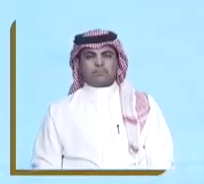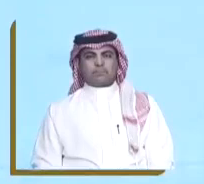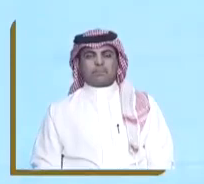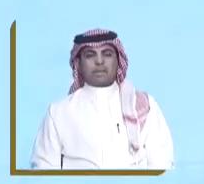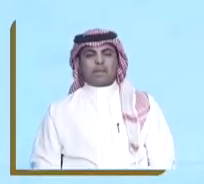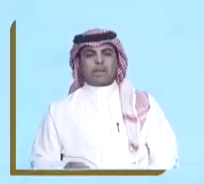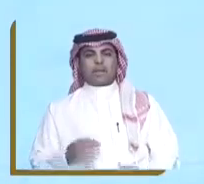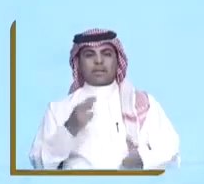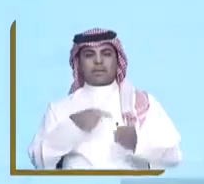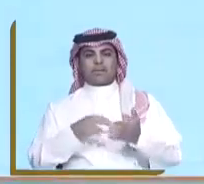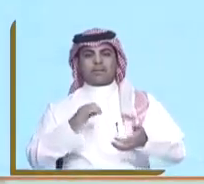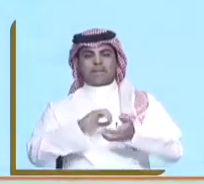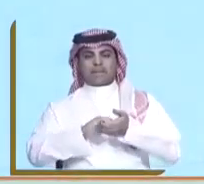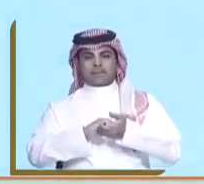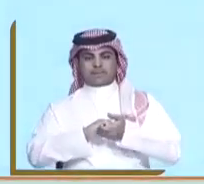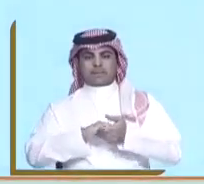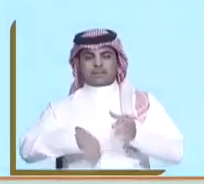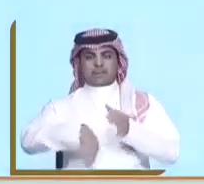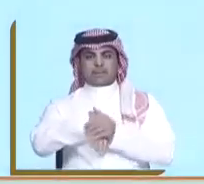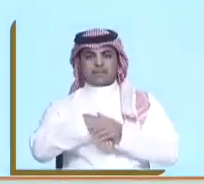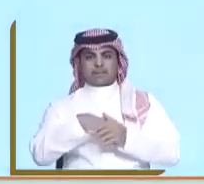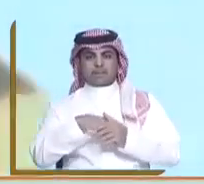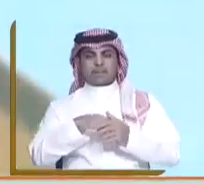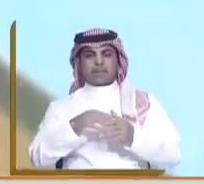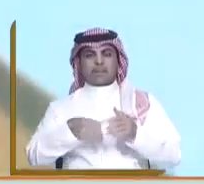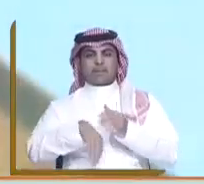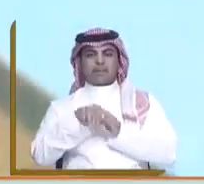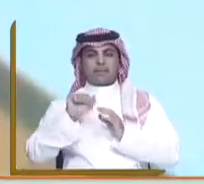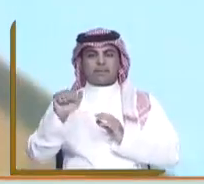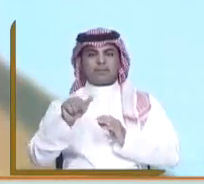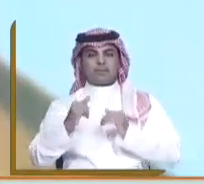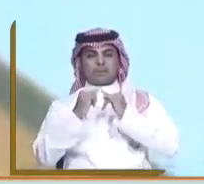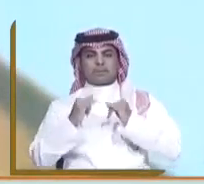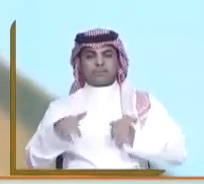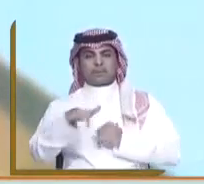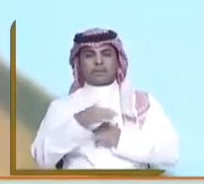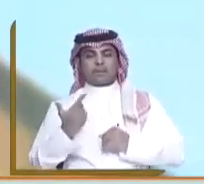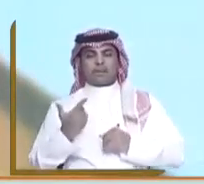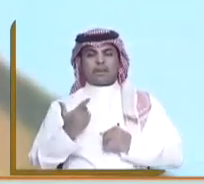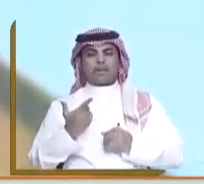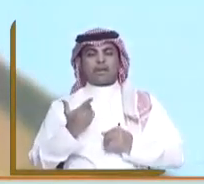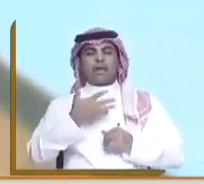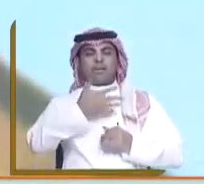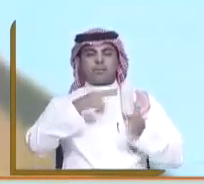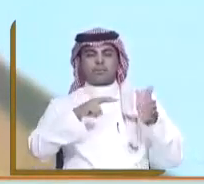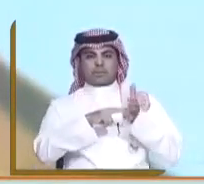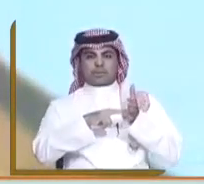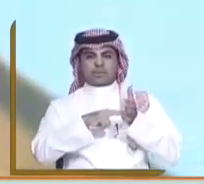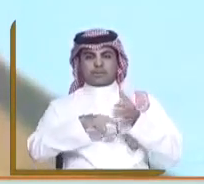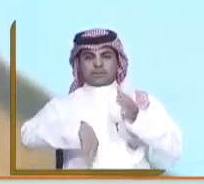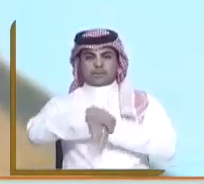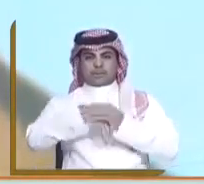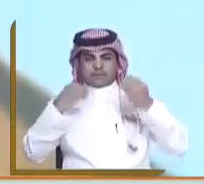دشن الاتحاد السعودي لكره القدم اكاديميته الخاصه في مخيم الزعتري للاجئين السوريين وذلك